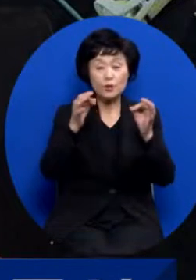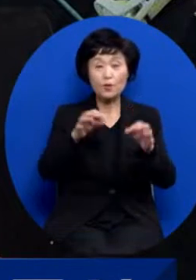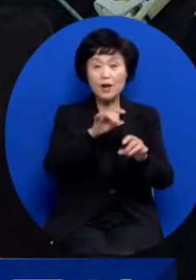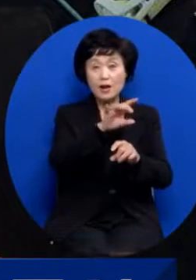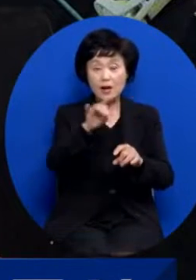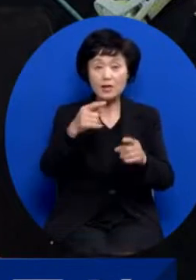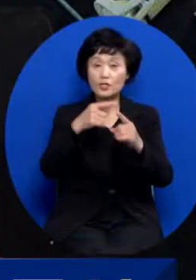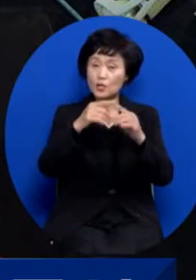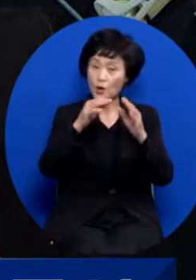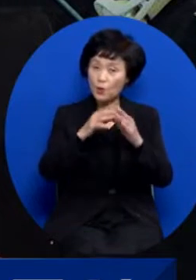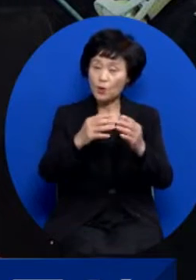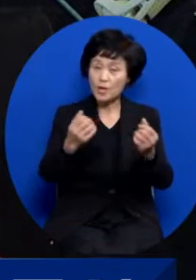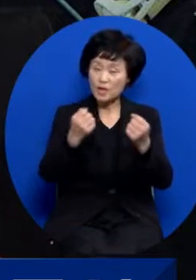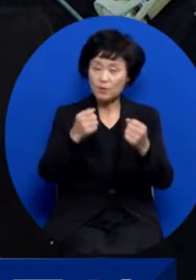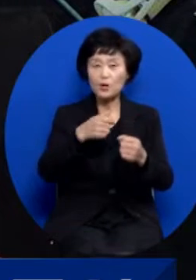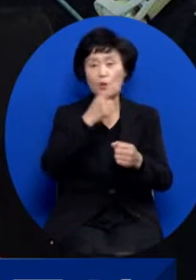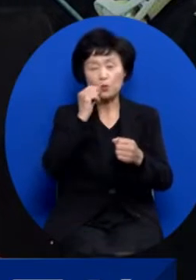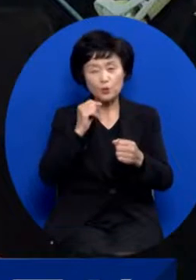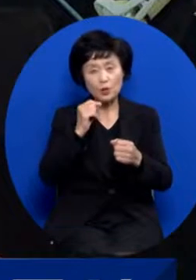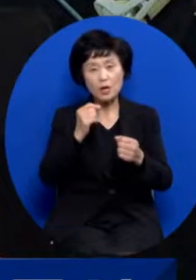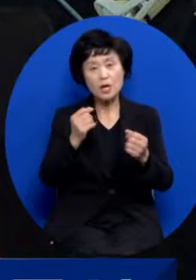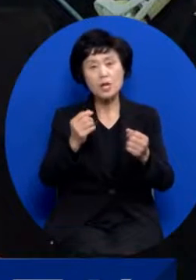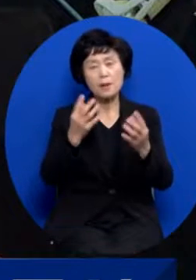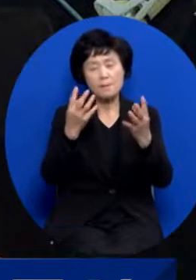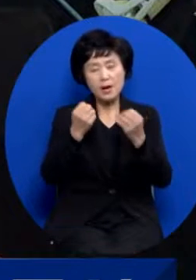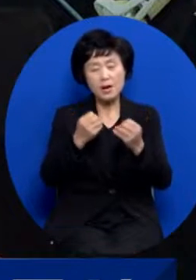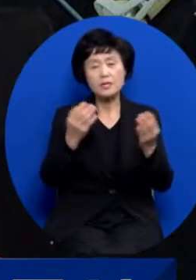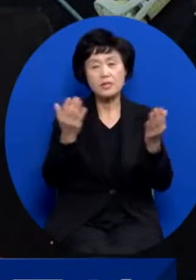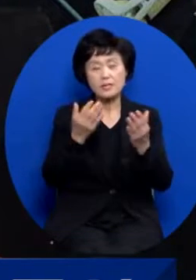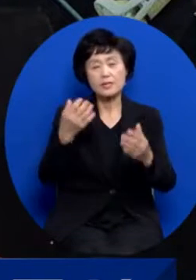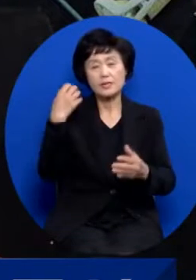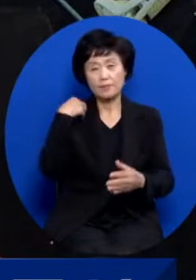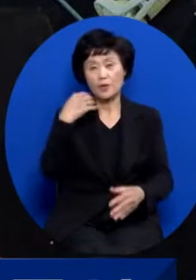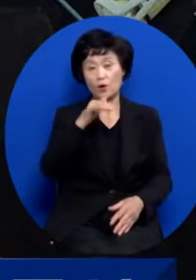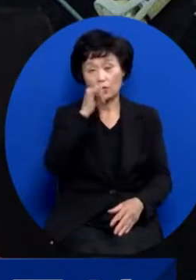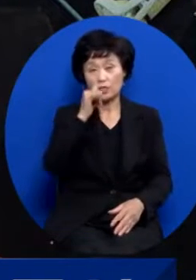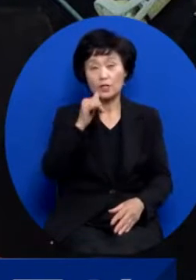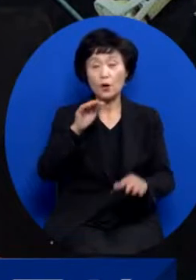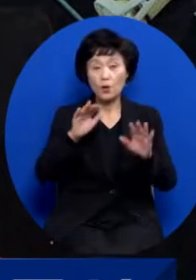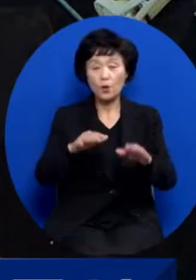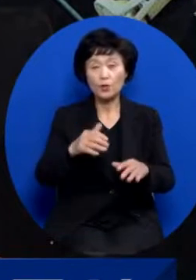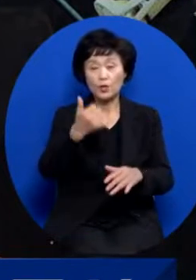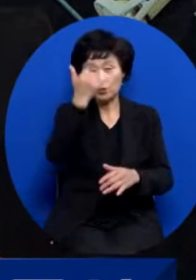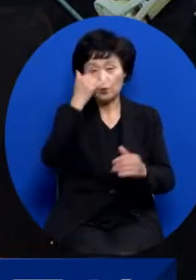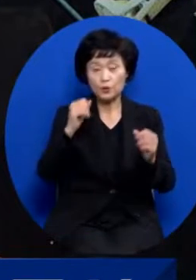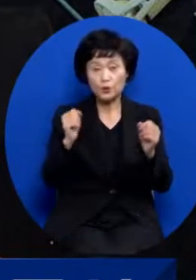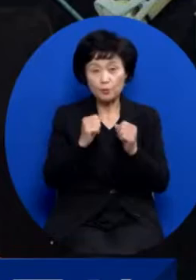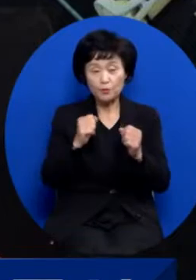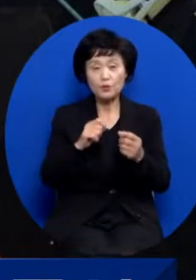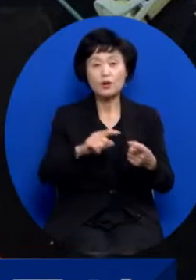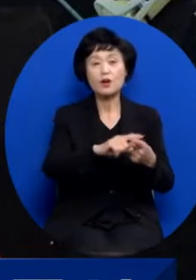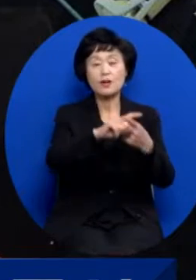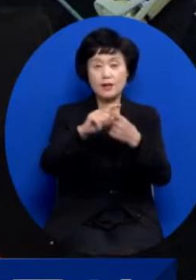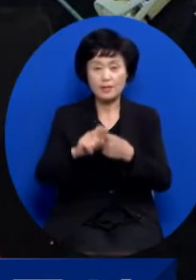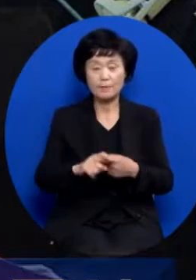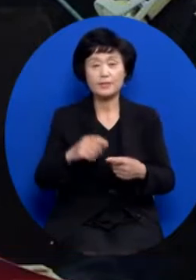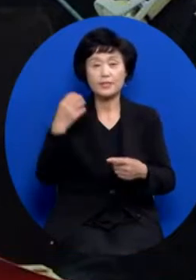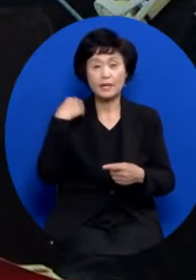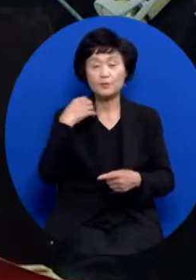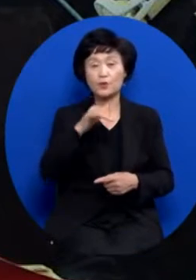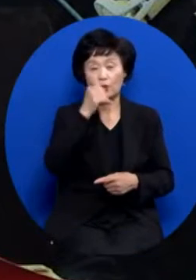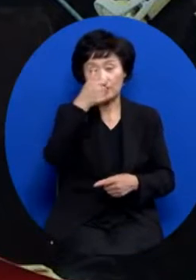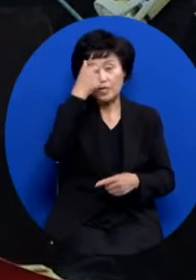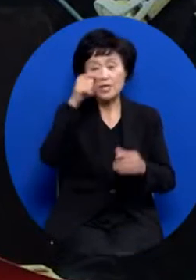역량으로는 부족한 수많은 사역을 감당해 오고 있는데요. 오늘은 청주시를 넘어 충청북도 연합을 책임지고 있는 청주시